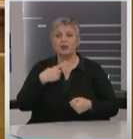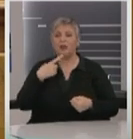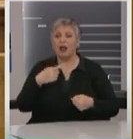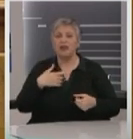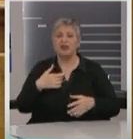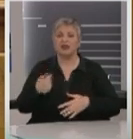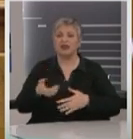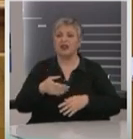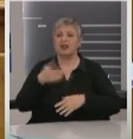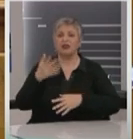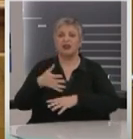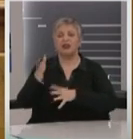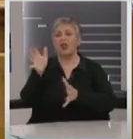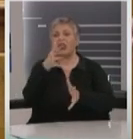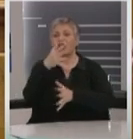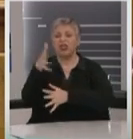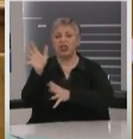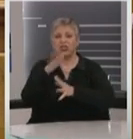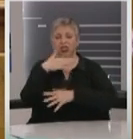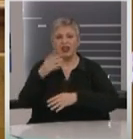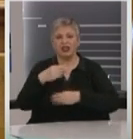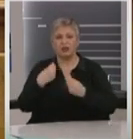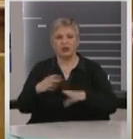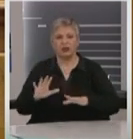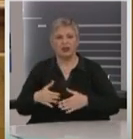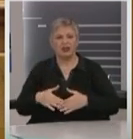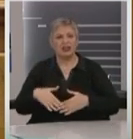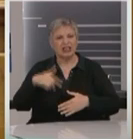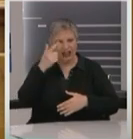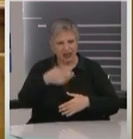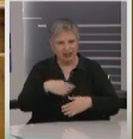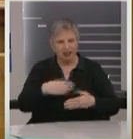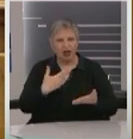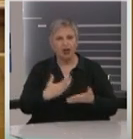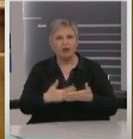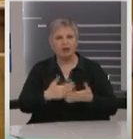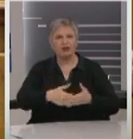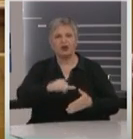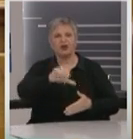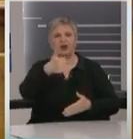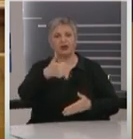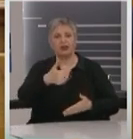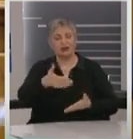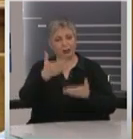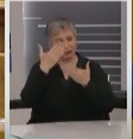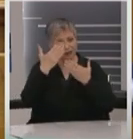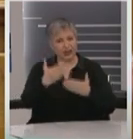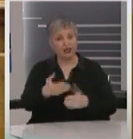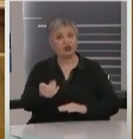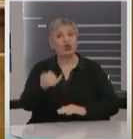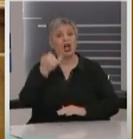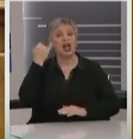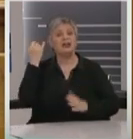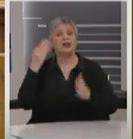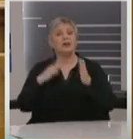αποδεικνύεστε στον μεγαλύτερο λαϊκιστή όλων των λαϊκιστών. Να τον χαίρεστε λοιπόν τον αντιπρόεδρό σας,